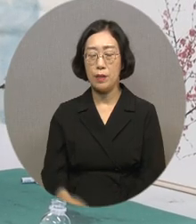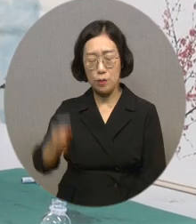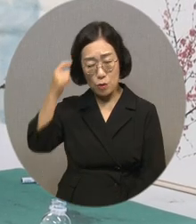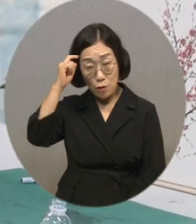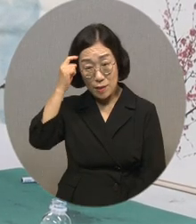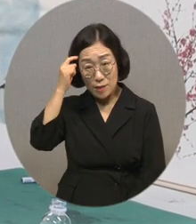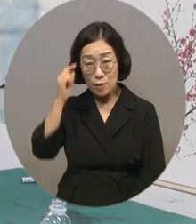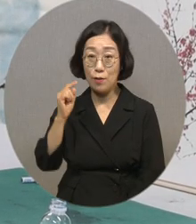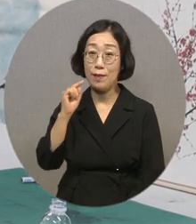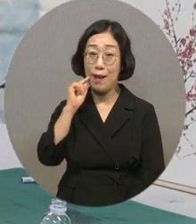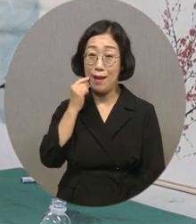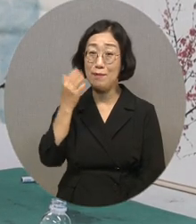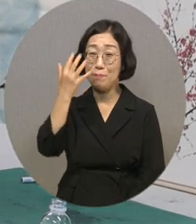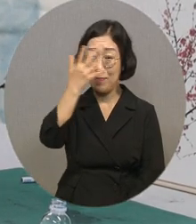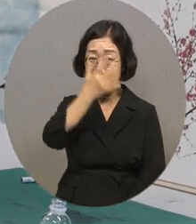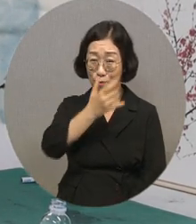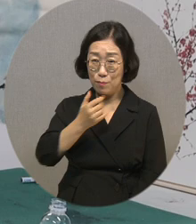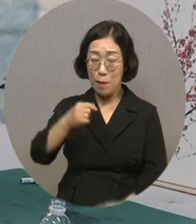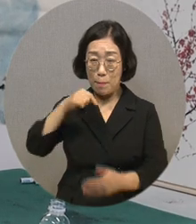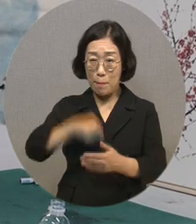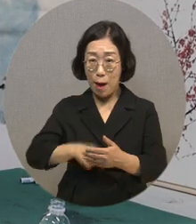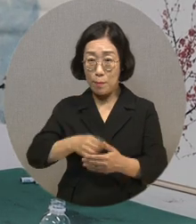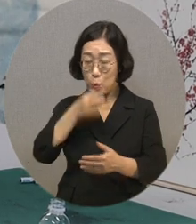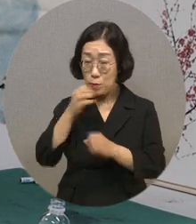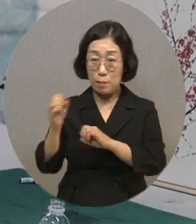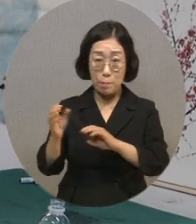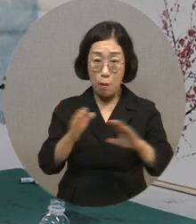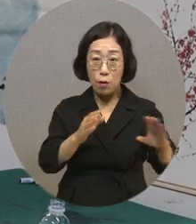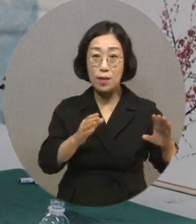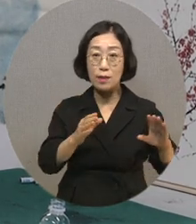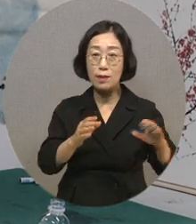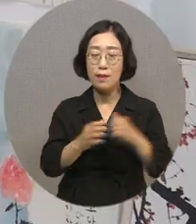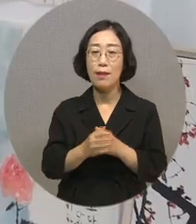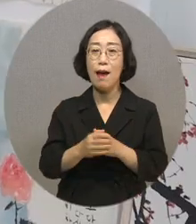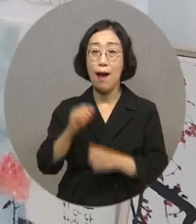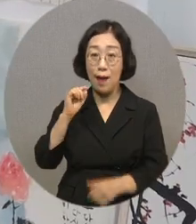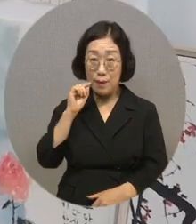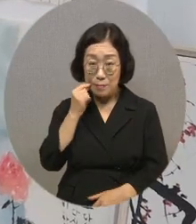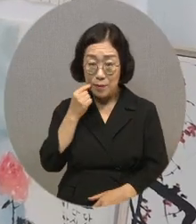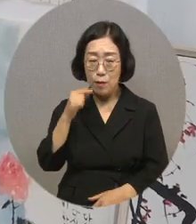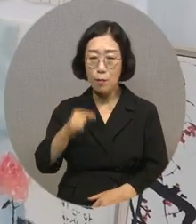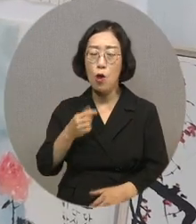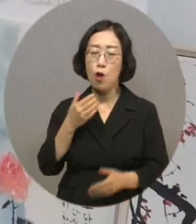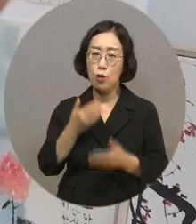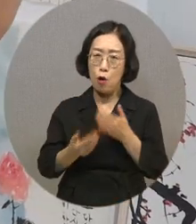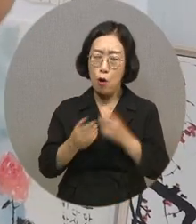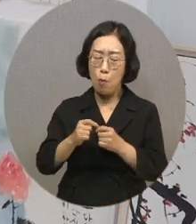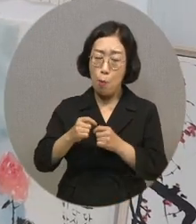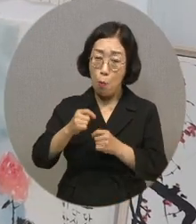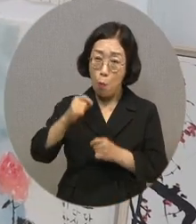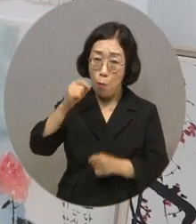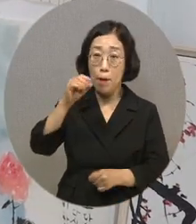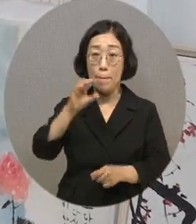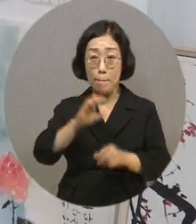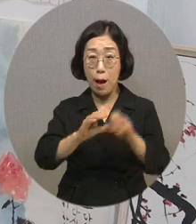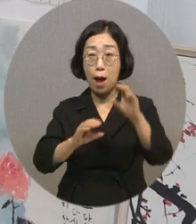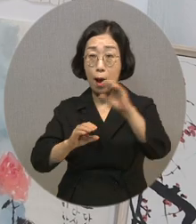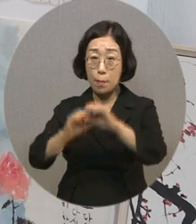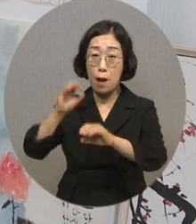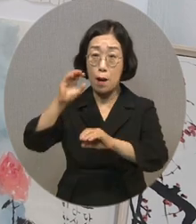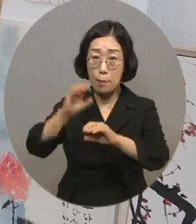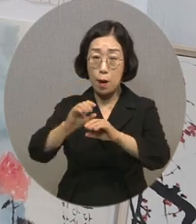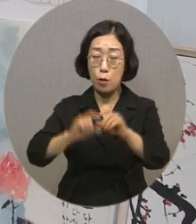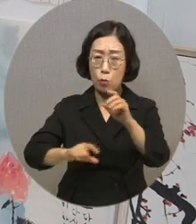정신적인 아름다움, 마음을 비운 여백의 아름다움은 경험이 많이 쌓일수록 오히려